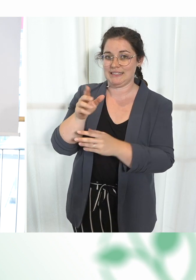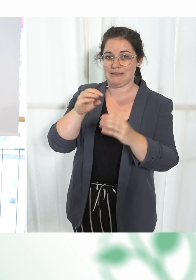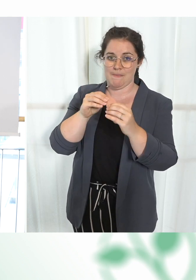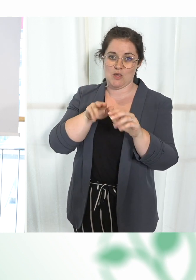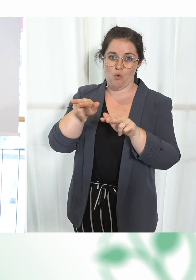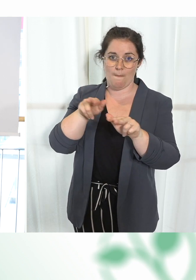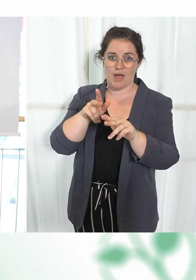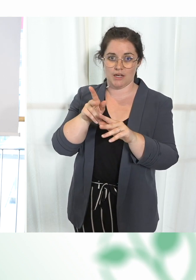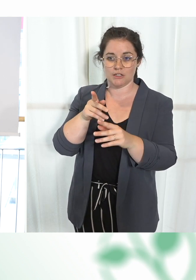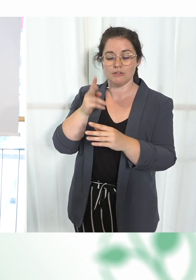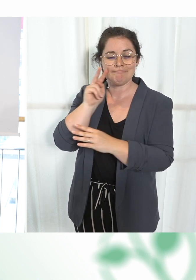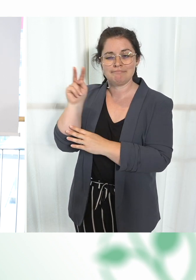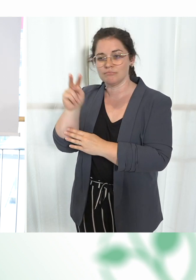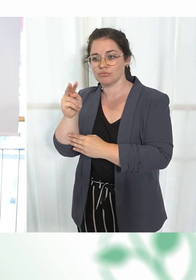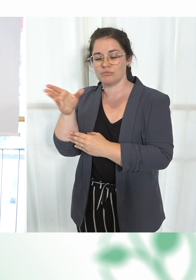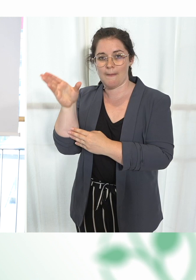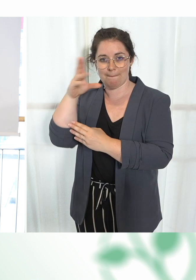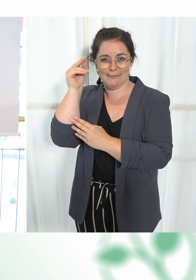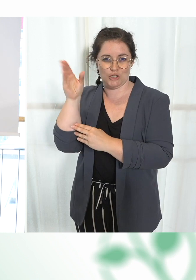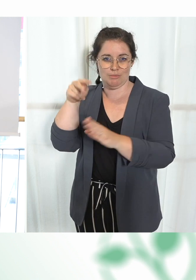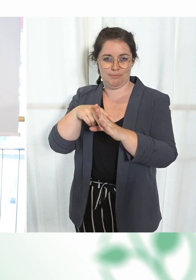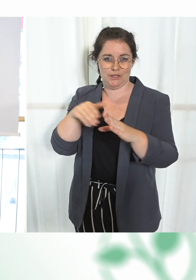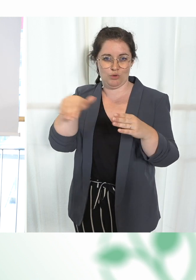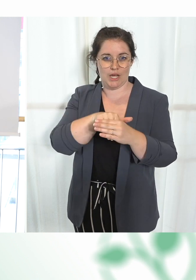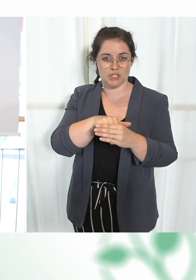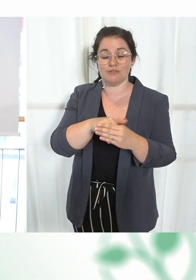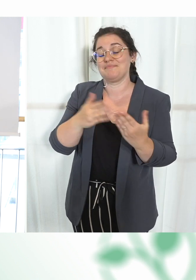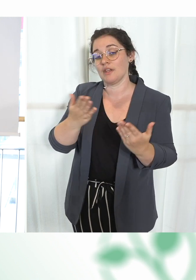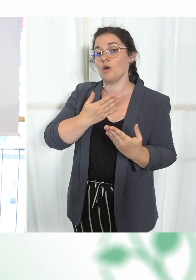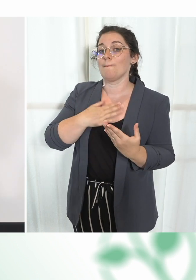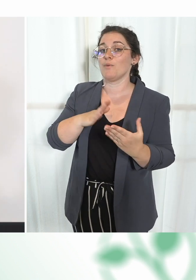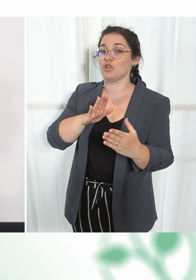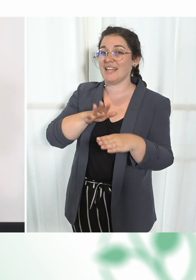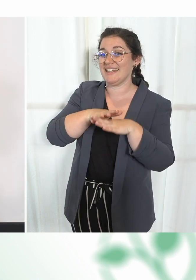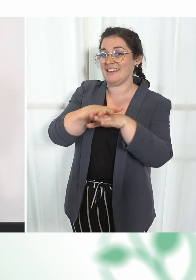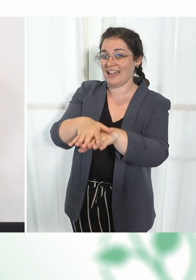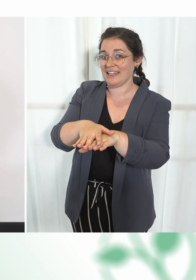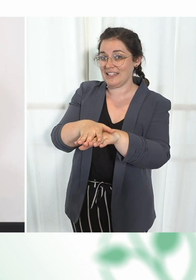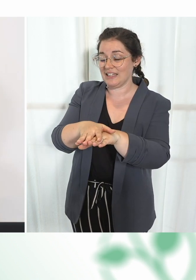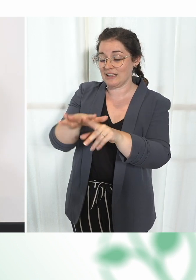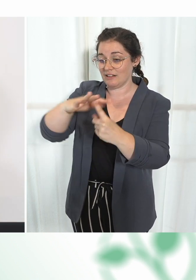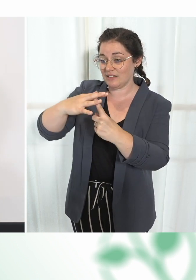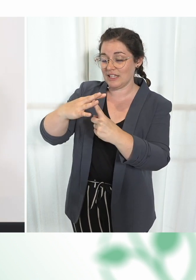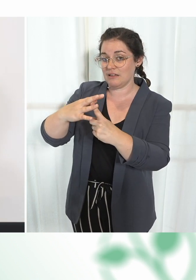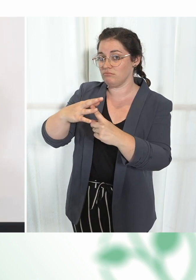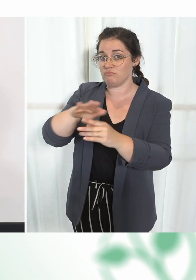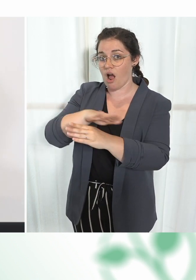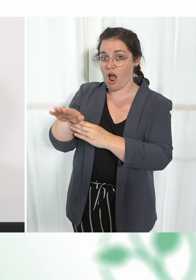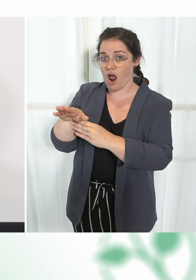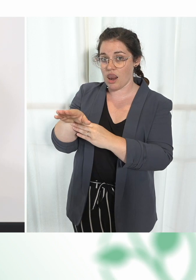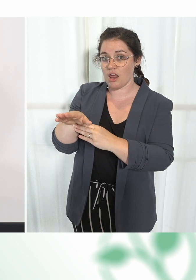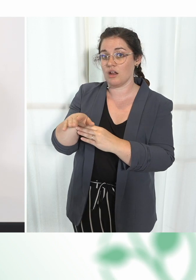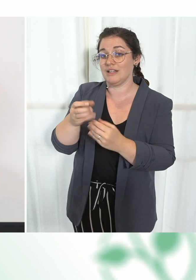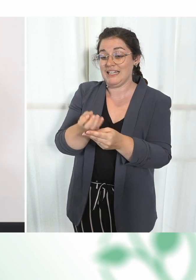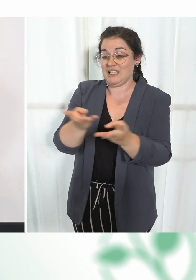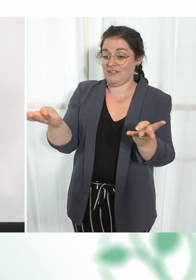auf die Beschäftigung von Menschen mit Behinderung? Ja, dass sie integriert werden mit der ganzen Mannschaft, die vor Ort arbeitet. Diversität